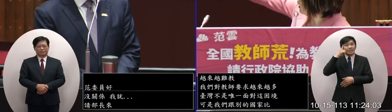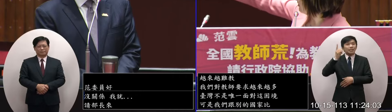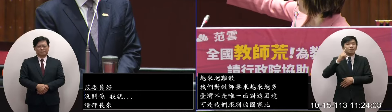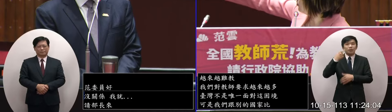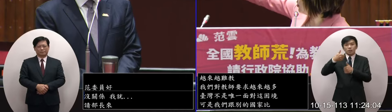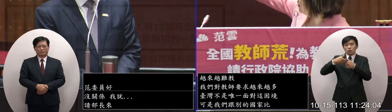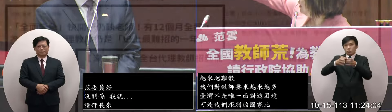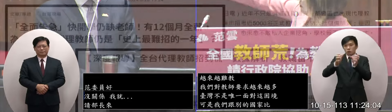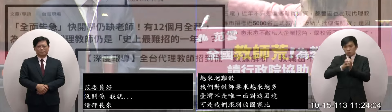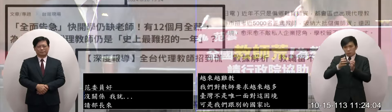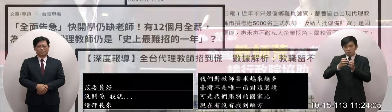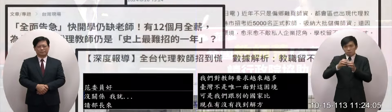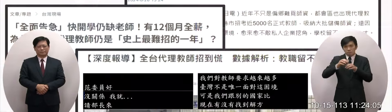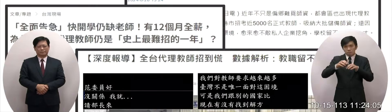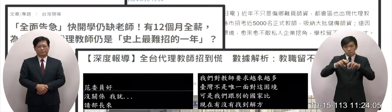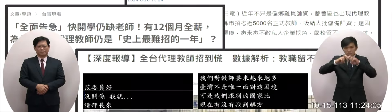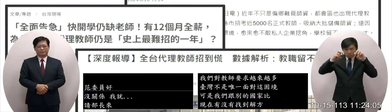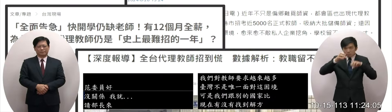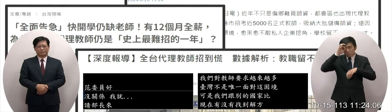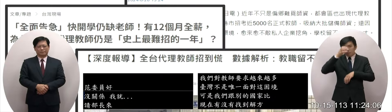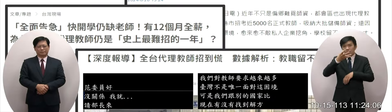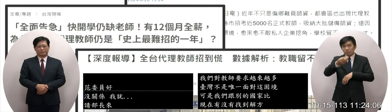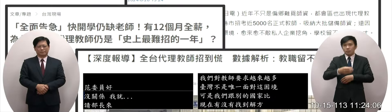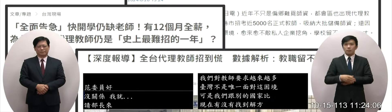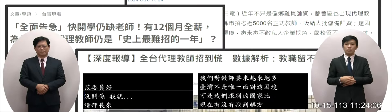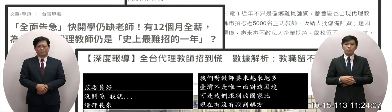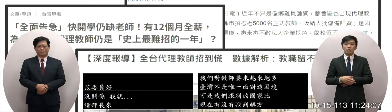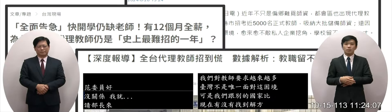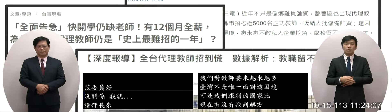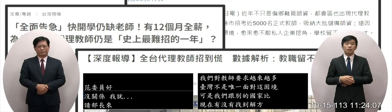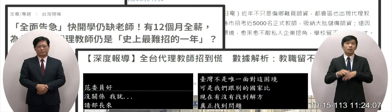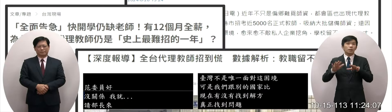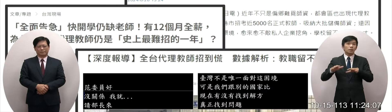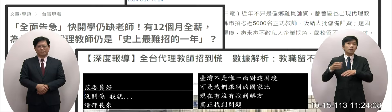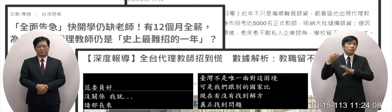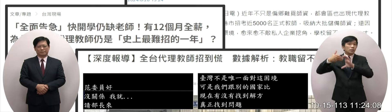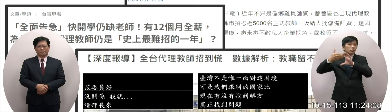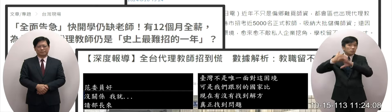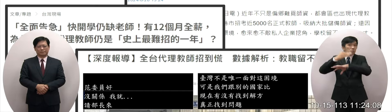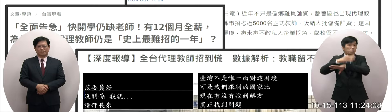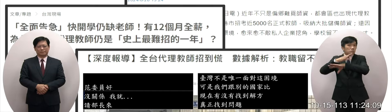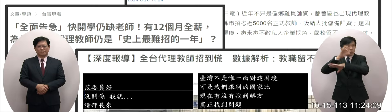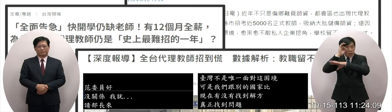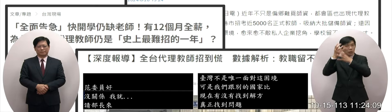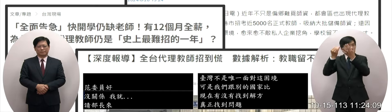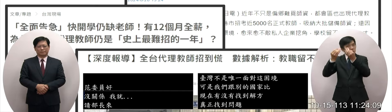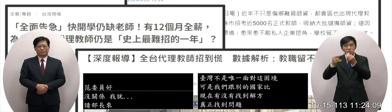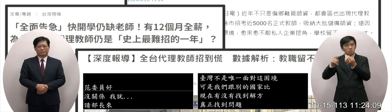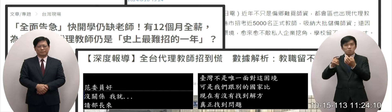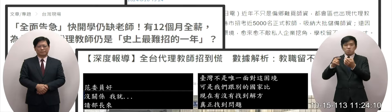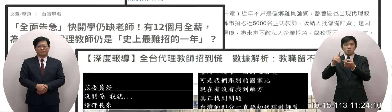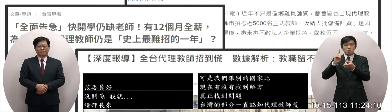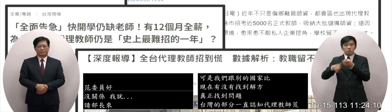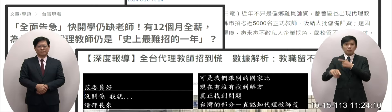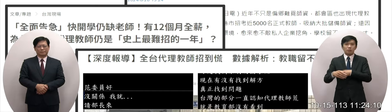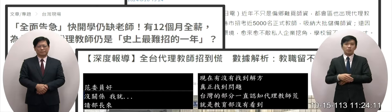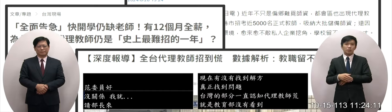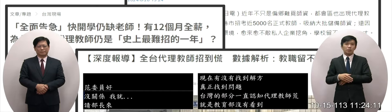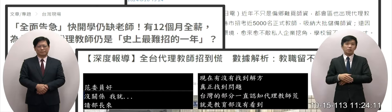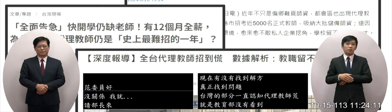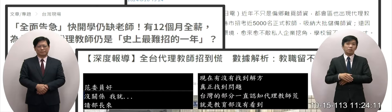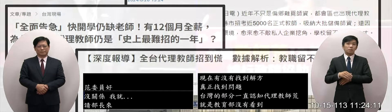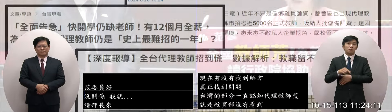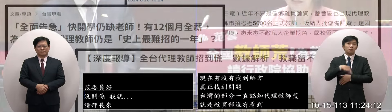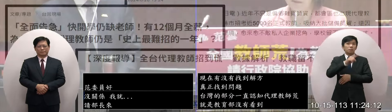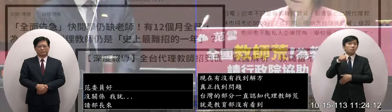那我们看到就是一些表面上的媒体的分析都还常是错误的哦。那大家至少看到是年轻